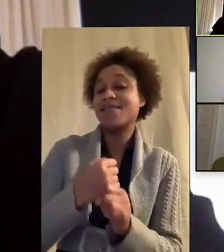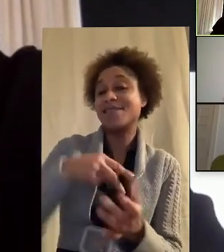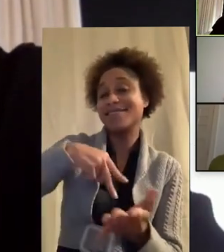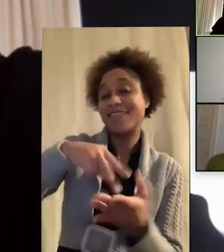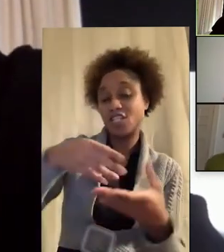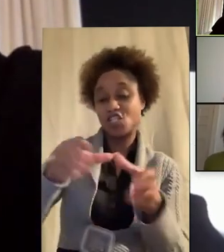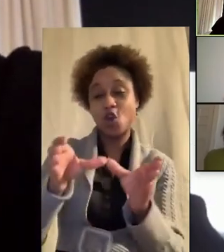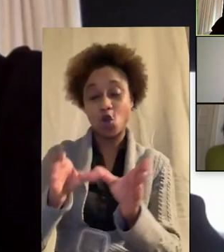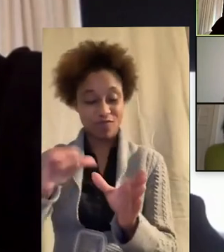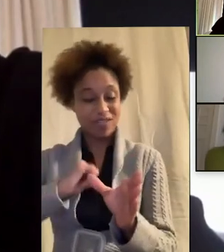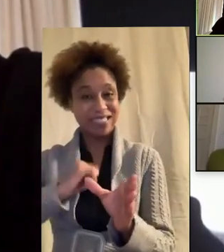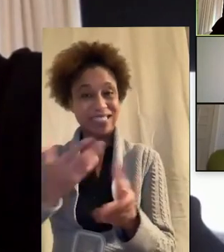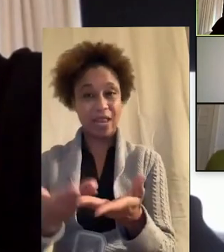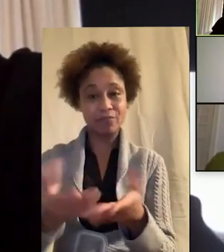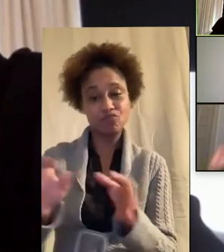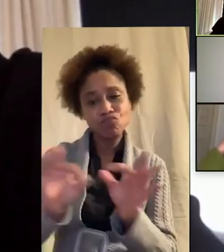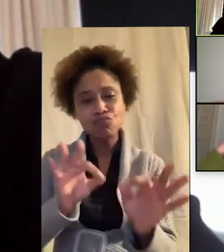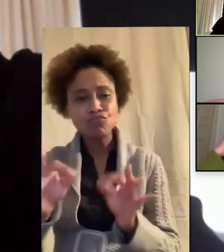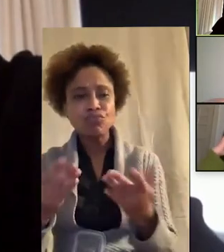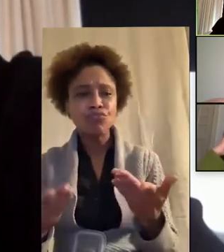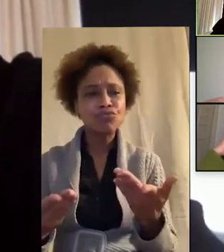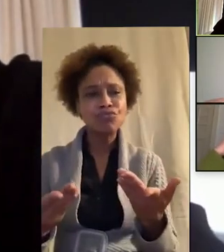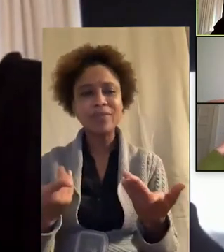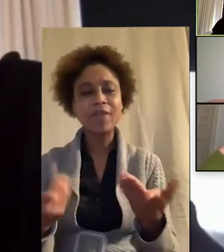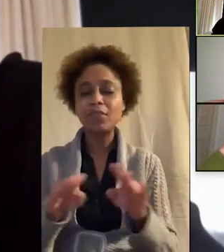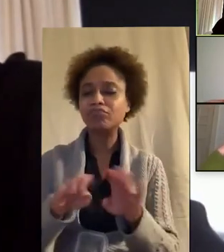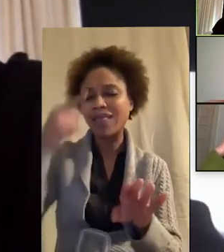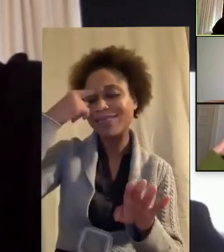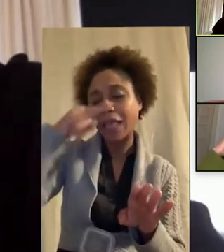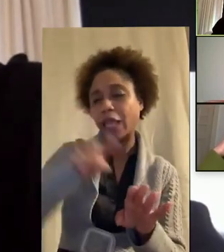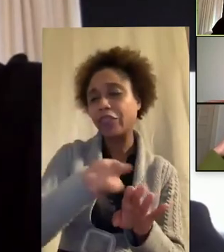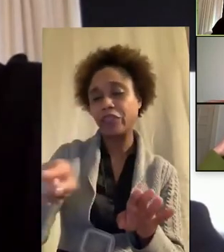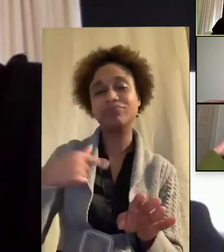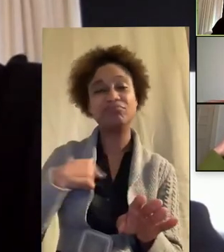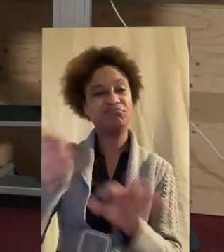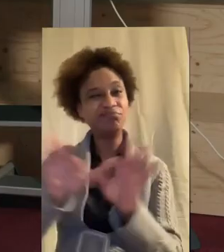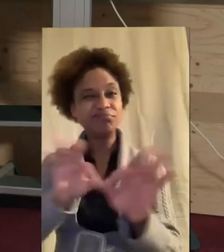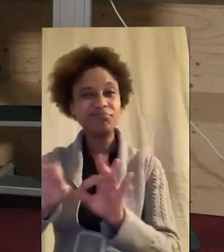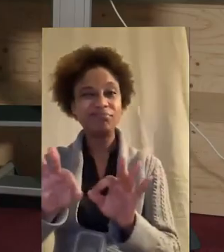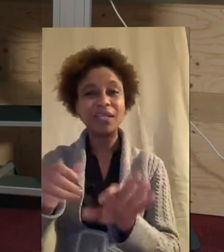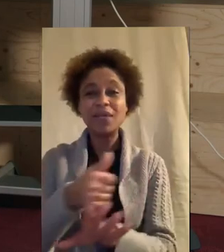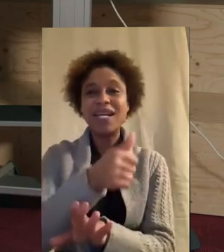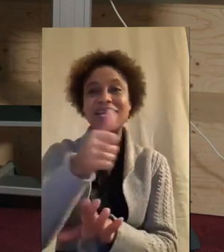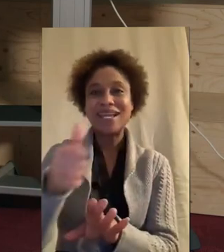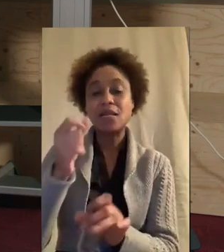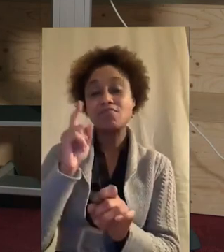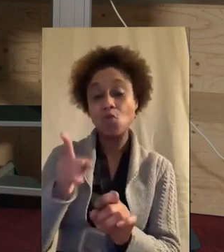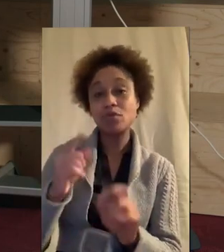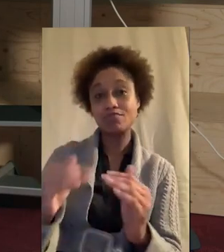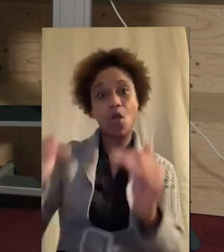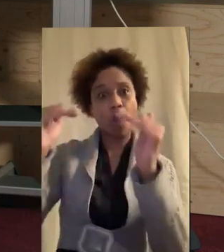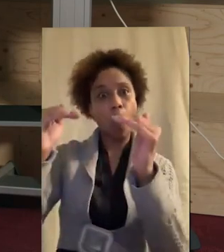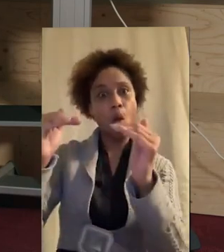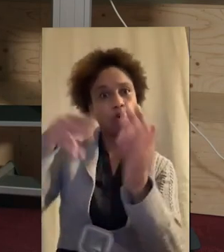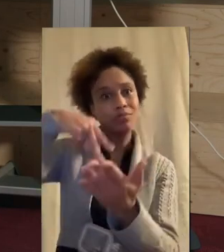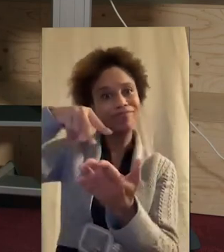wel in de basis al kunt voorzien of zo. Maar gewoon met keurmerken werken. Nou, dat is een tip die kunnen we meenemen. Anja, die moest al heel